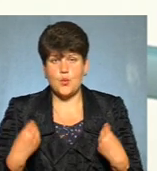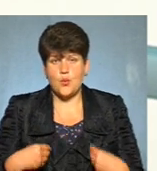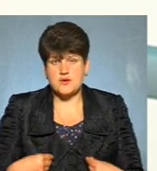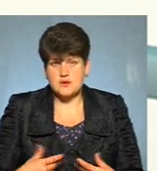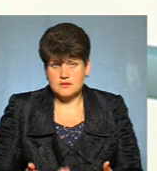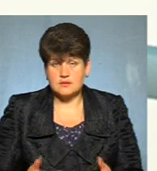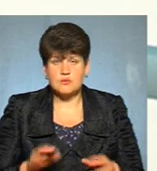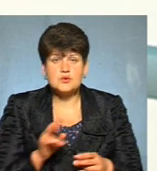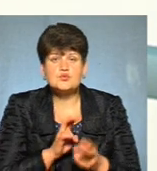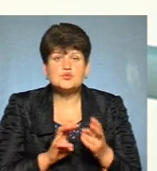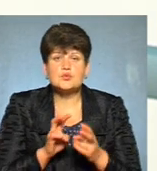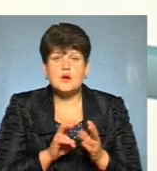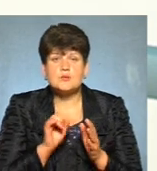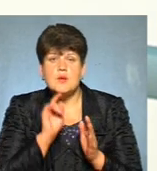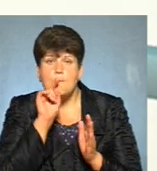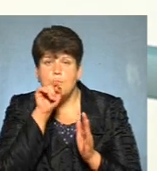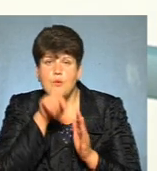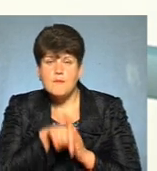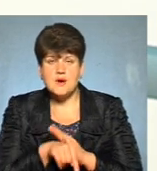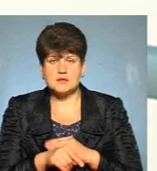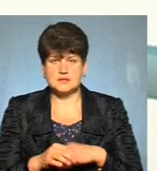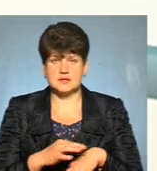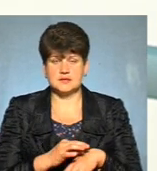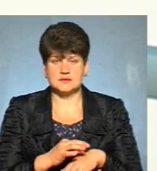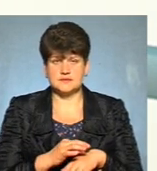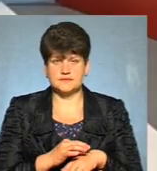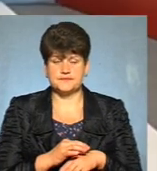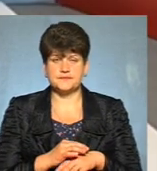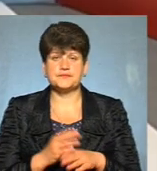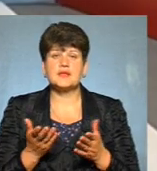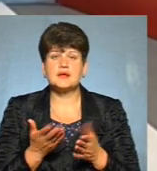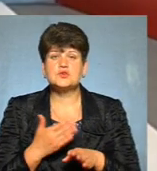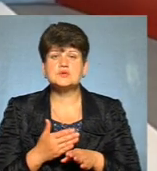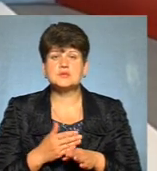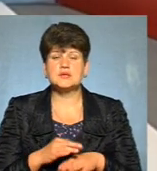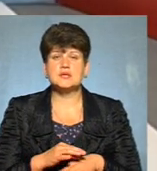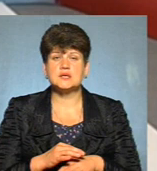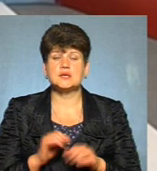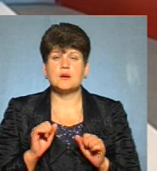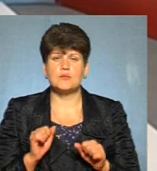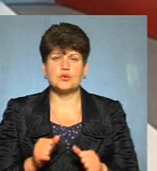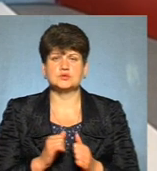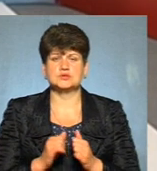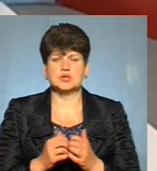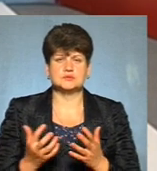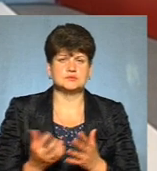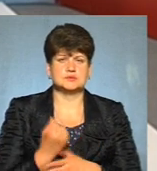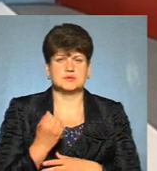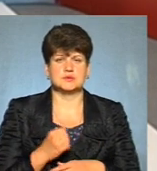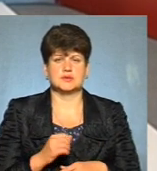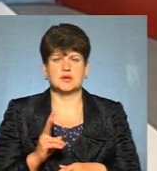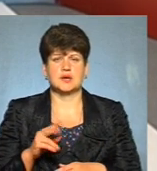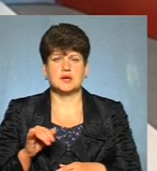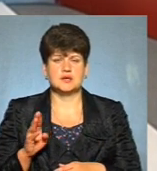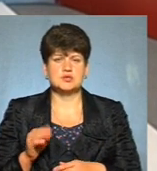потім шукає можливості попасти на тіло. От, власне, на яких частинах тіла можна найчастіше знайти кліща, які